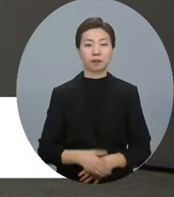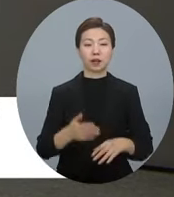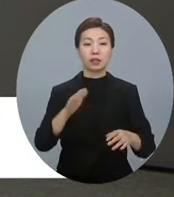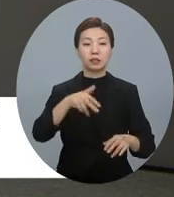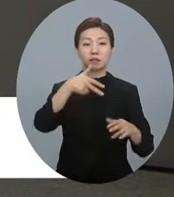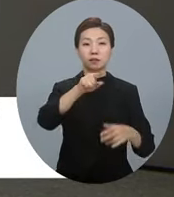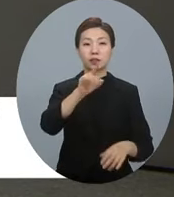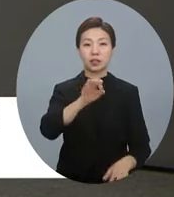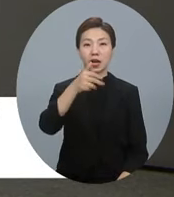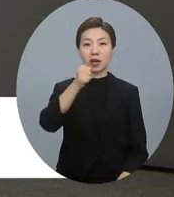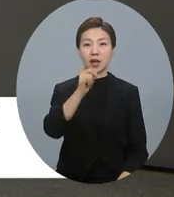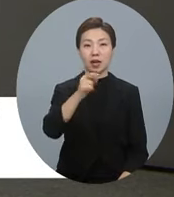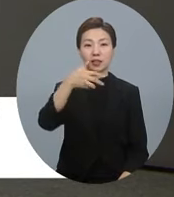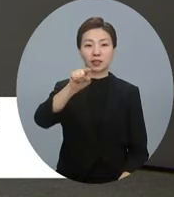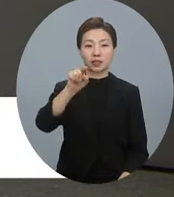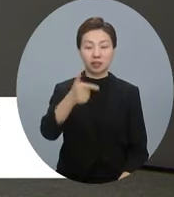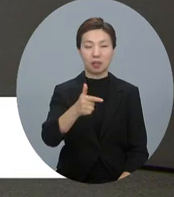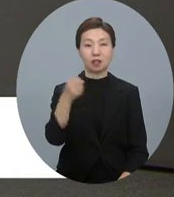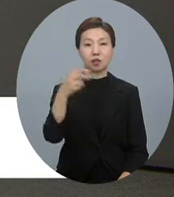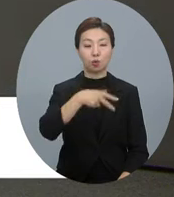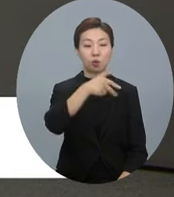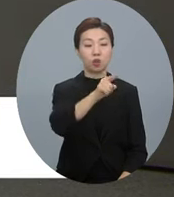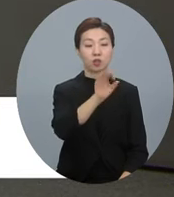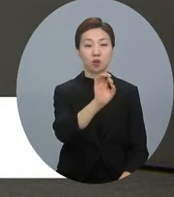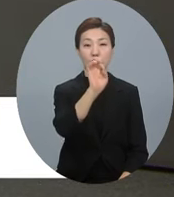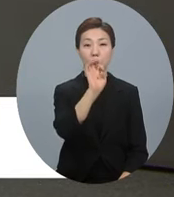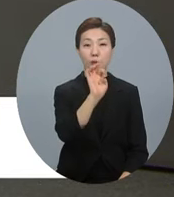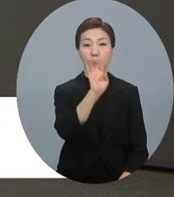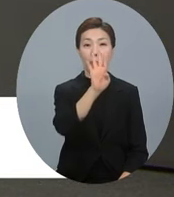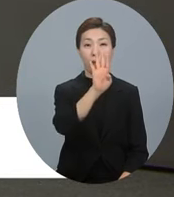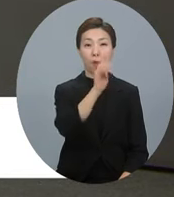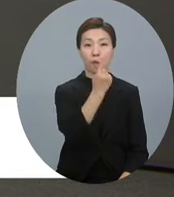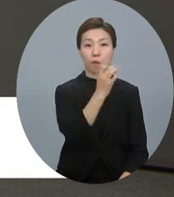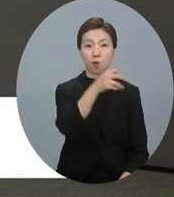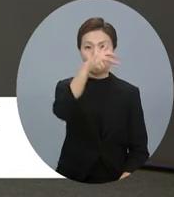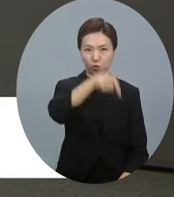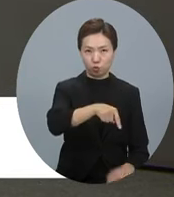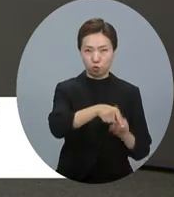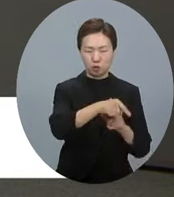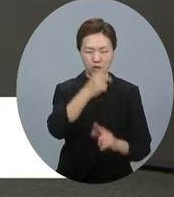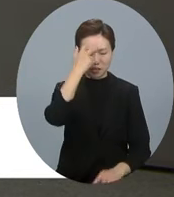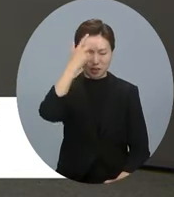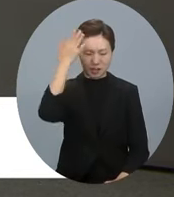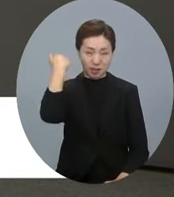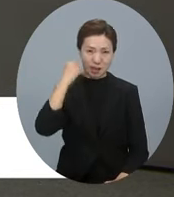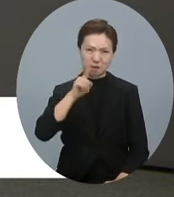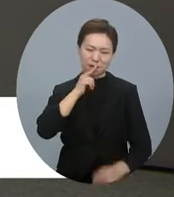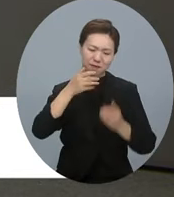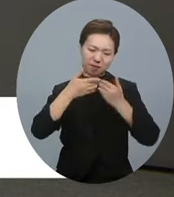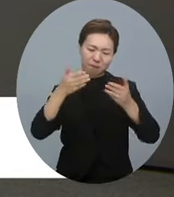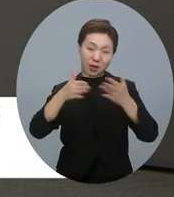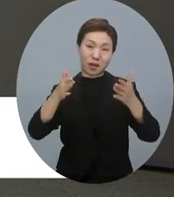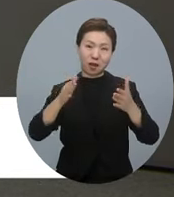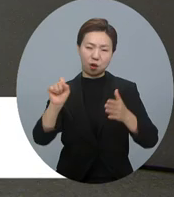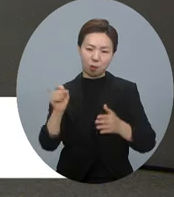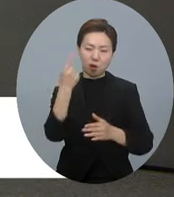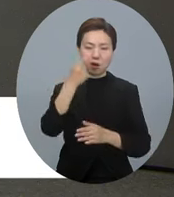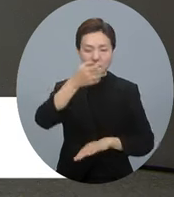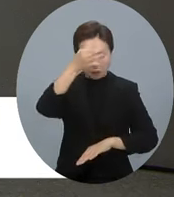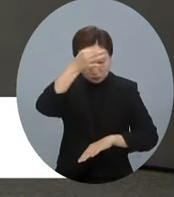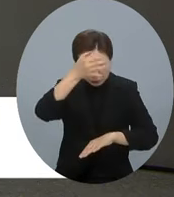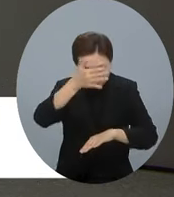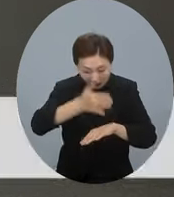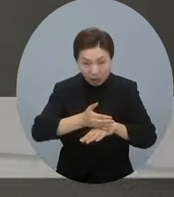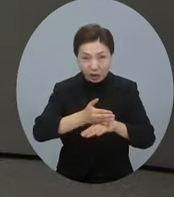그리고 정봉주 전 의원 지금 아 과거 막말 논란과 관련해서 사과에 글을 올린게 있어서지